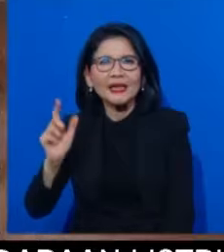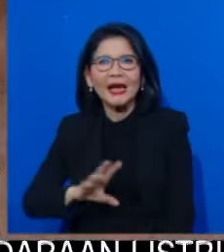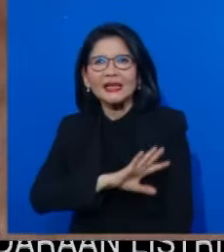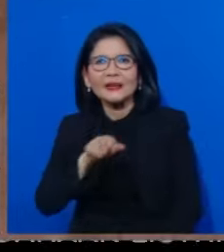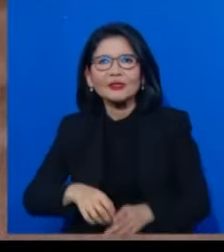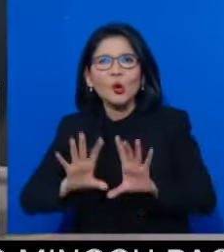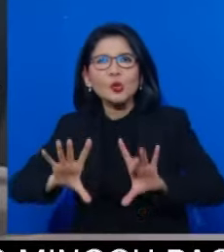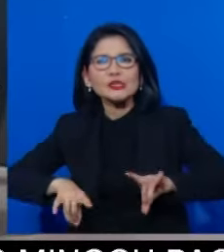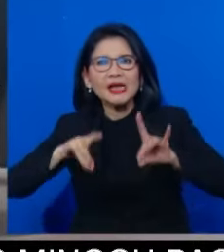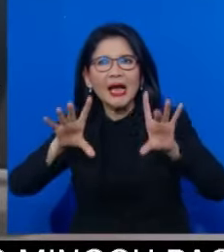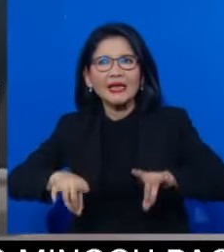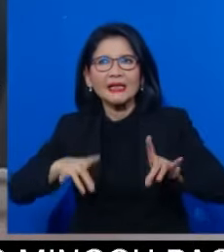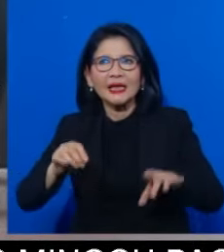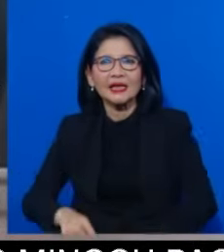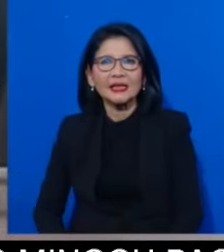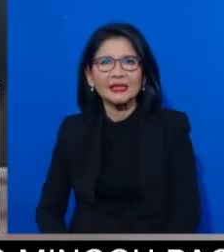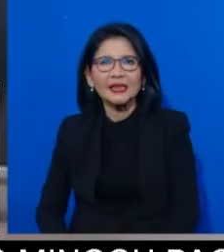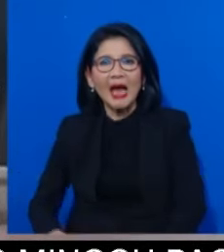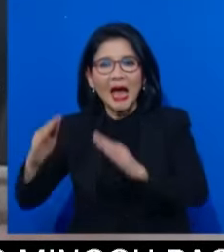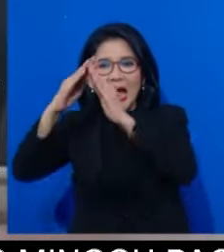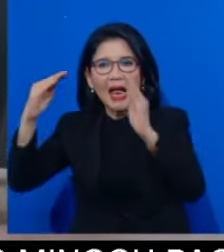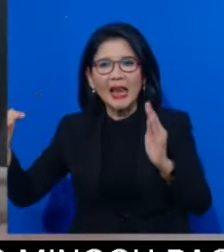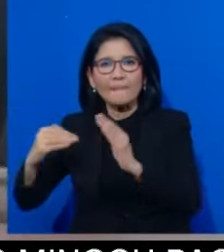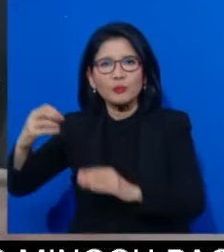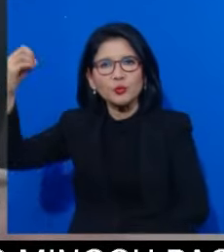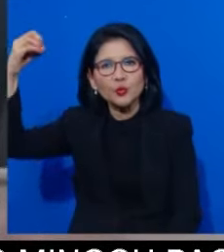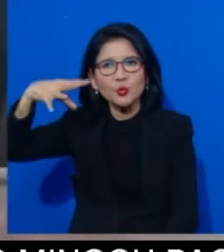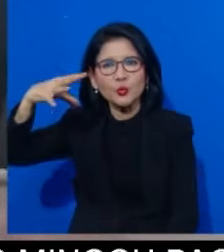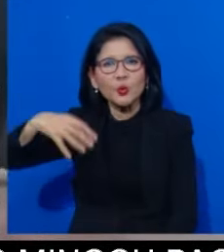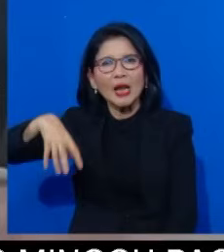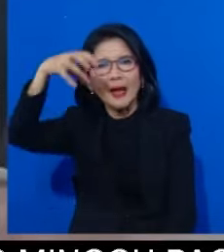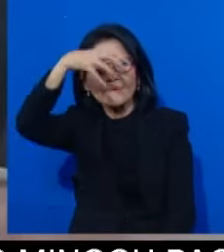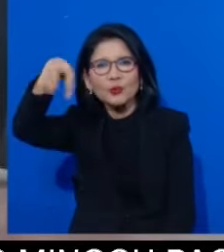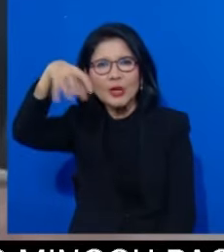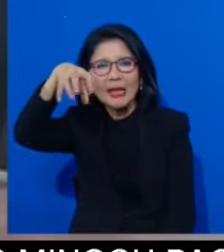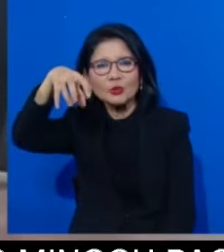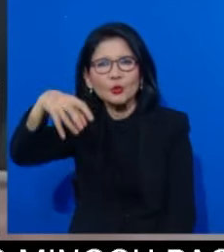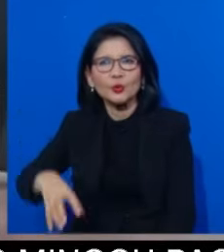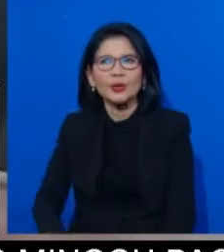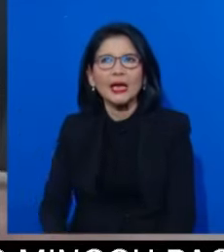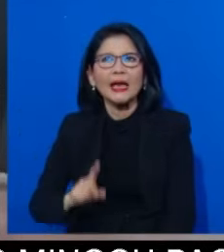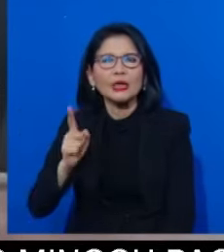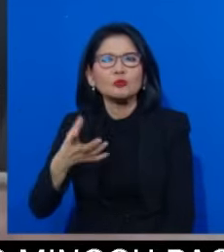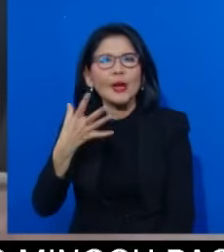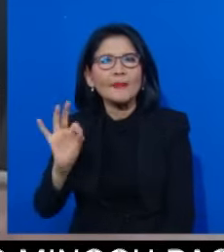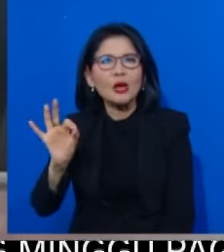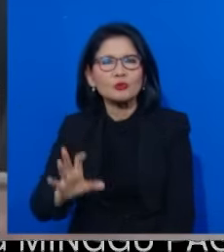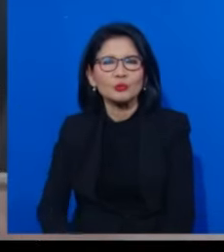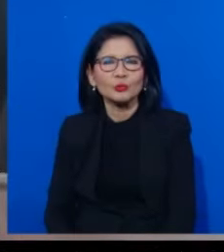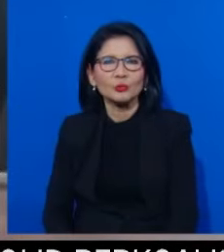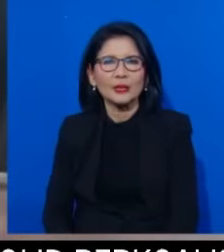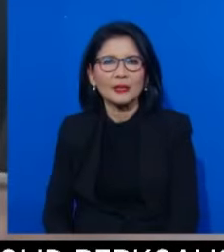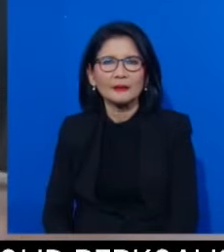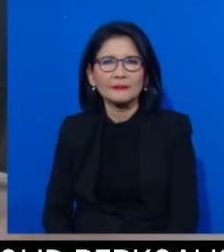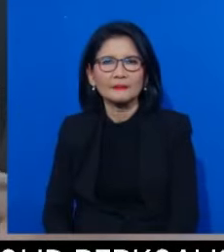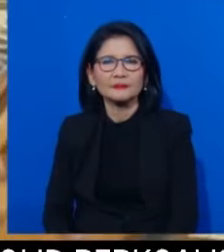Australia. Jenis kap lampu coiling, lampu gantung, lampu duduk itu yang baru